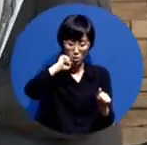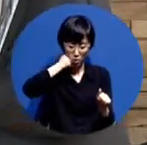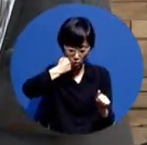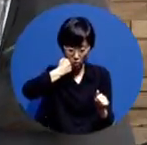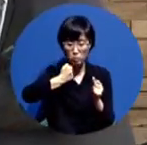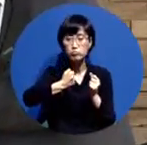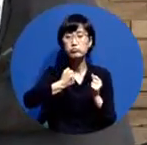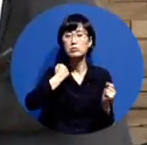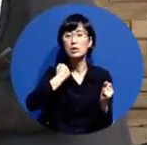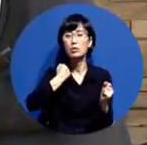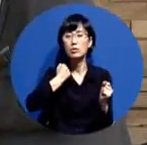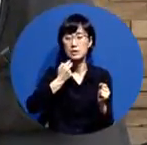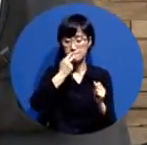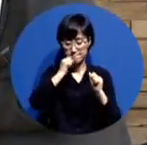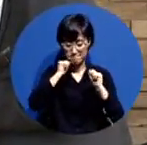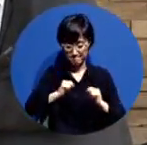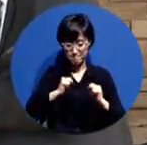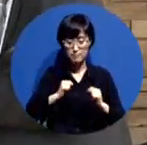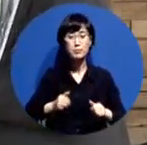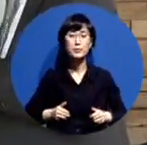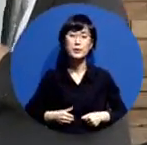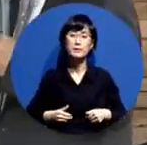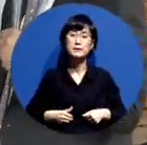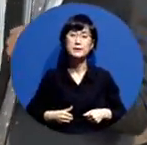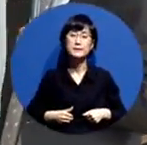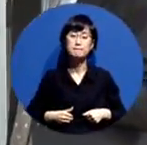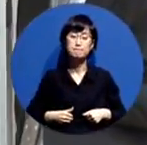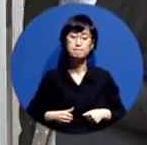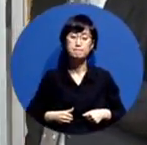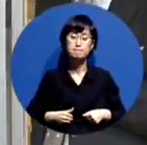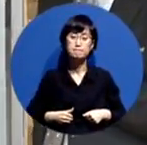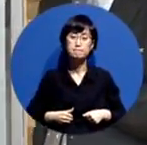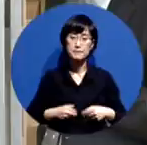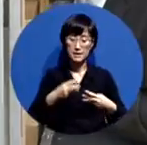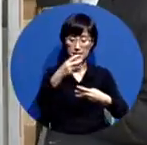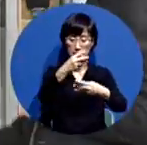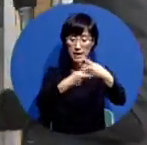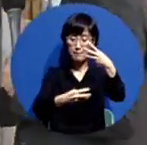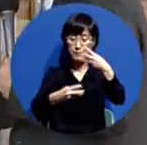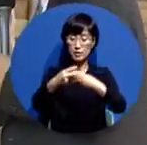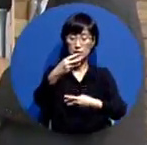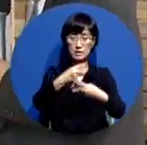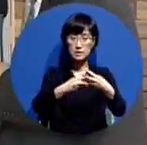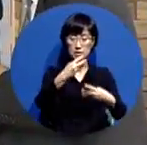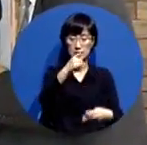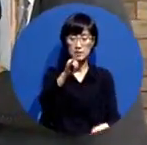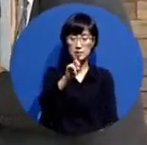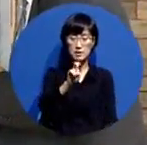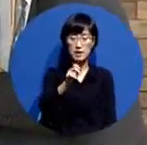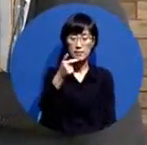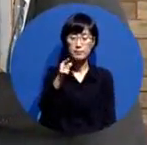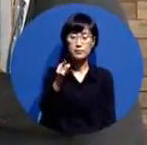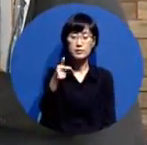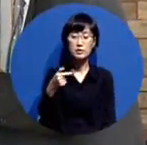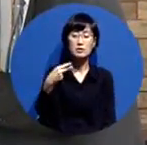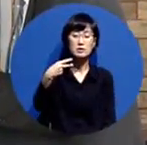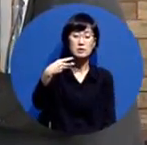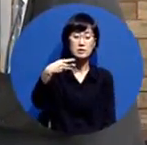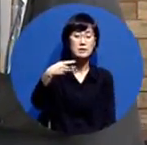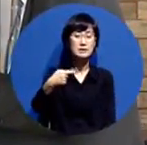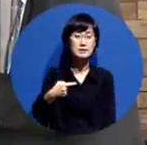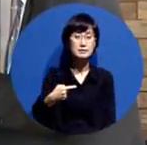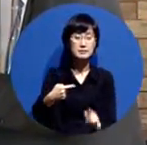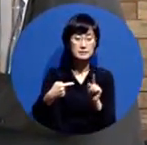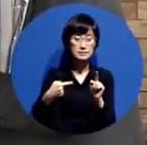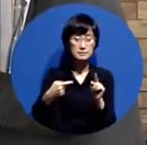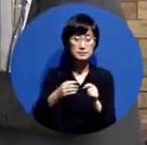样的困境逆境当中都得活下来 그래서 remnant 아닙니까 因此才称为 remnant 우리 remnant 들을제자화시켜야됩니다 我